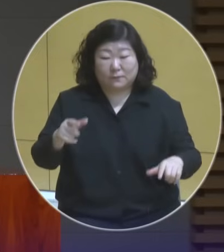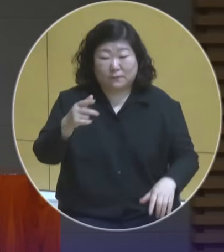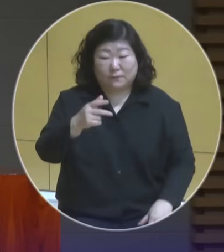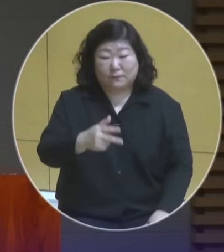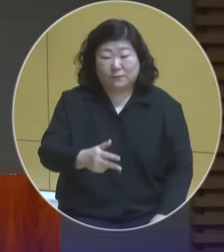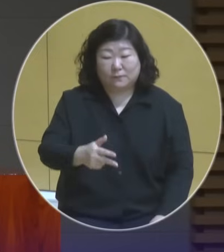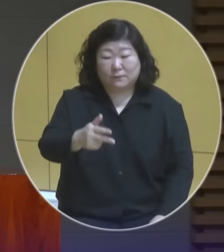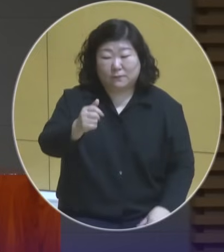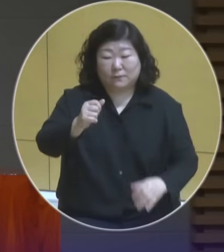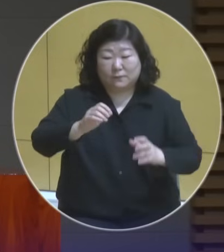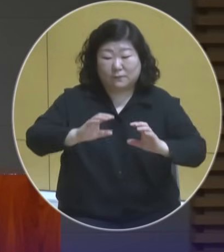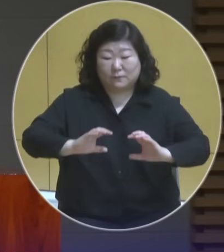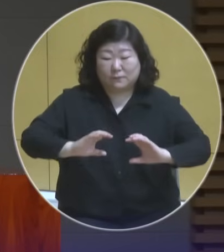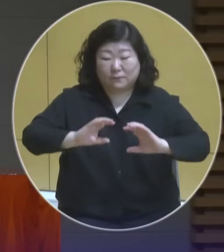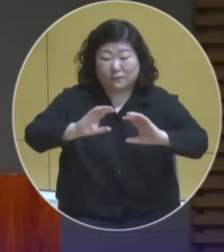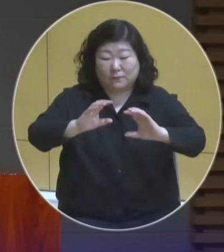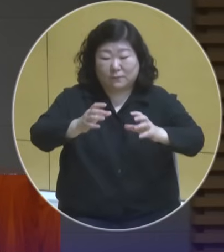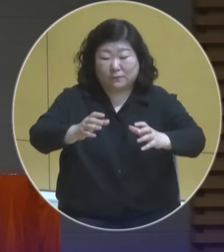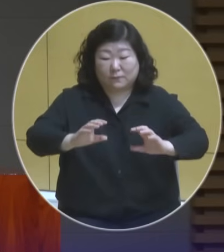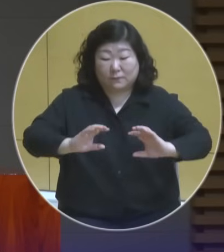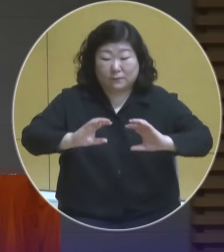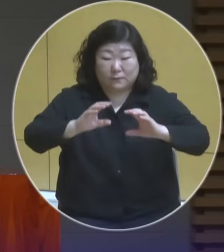대게 주의